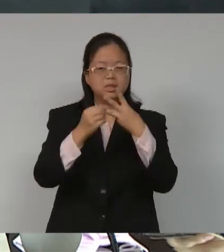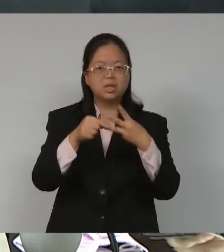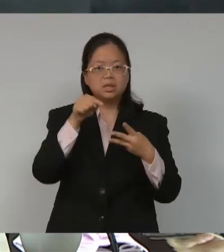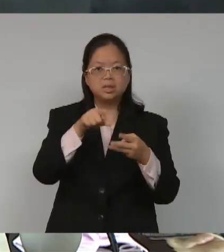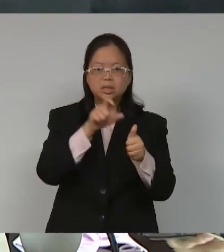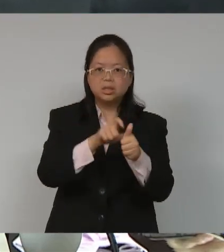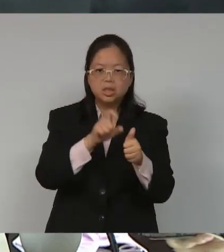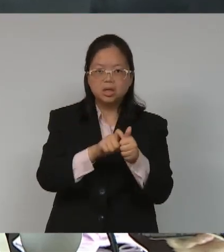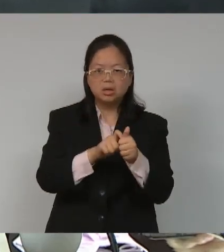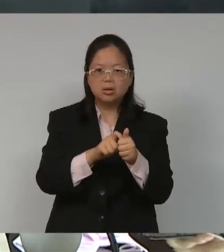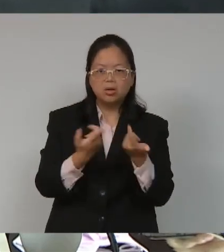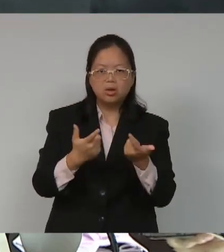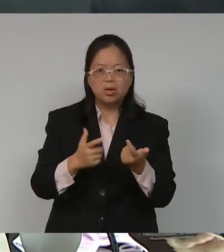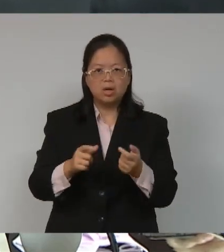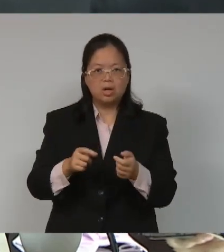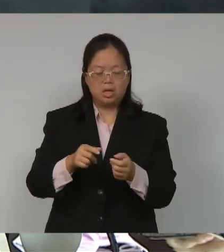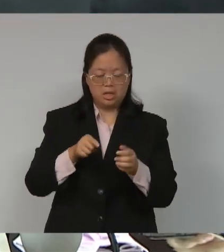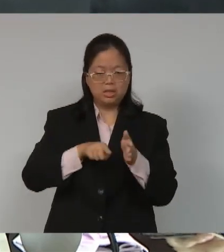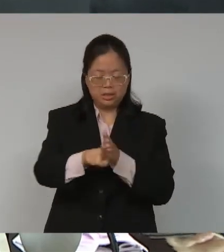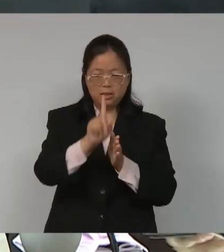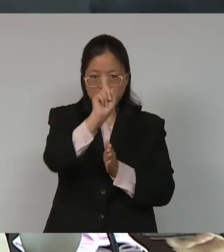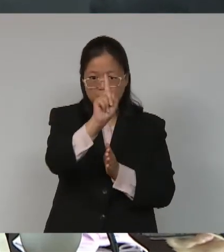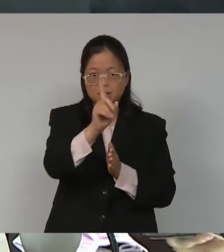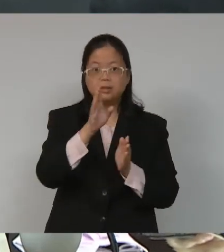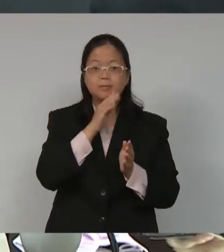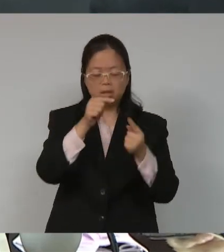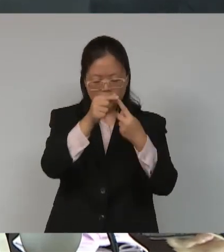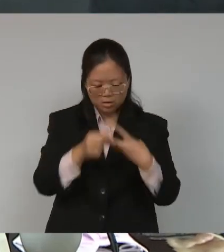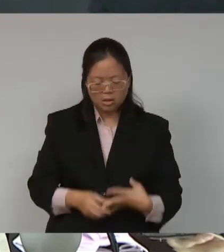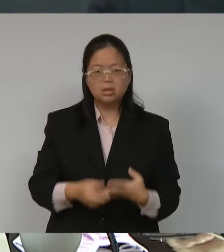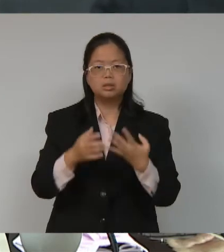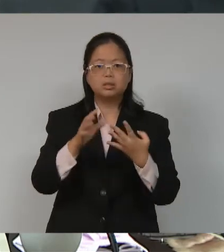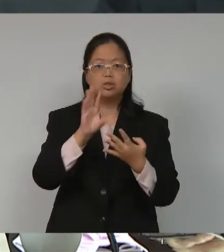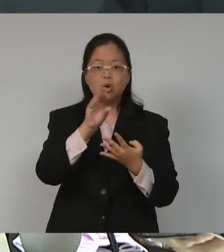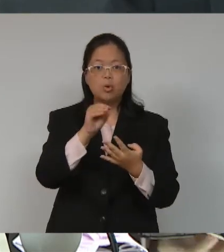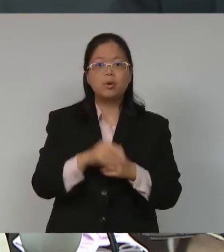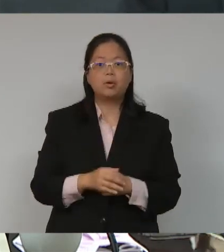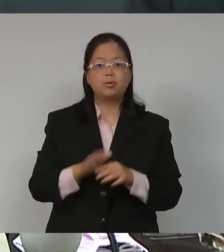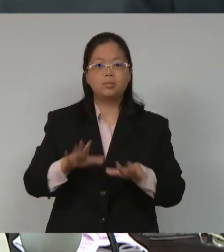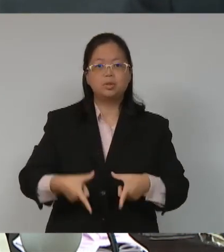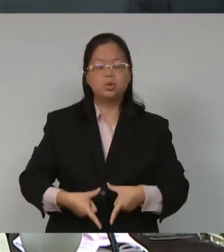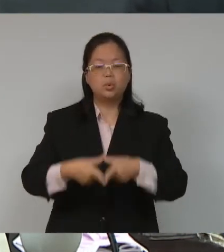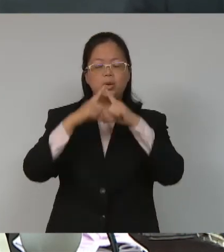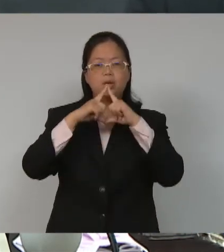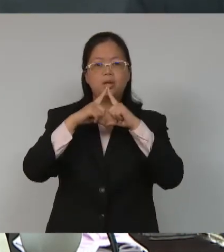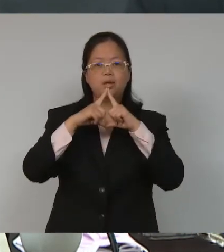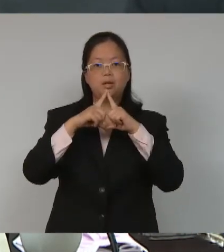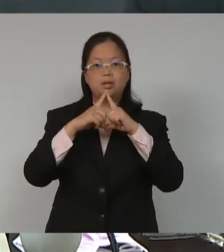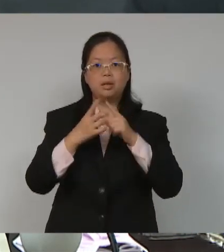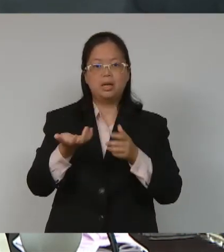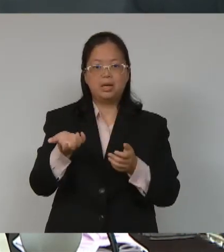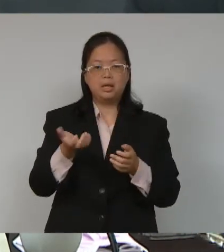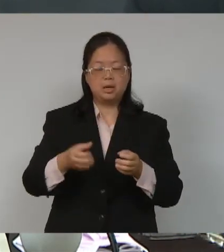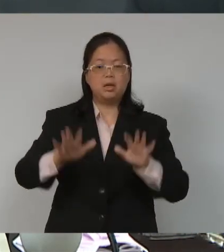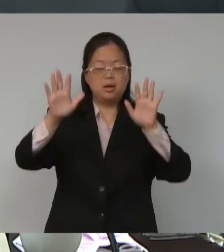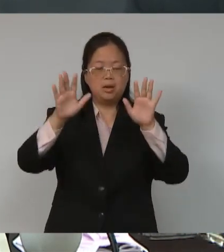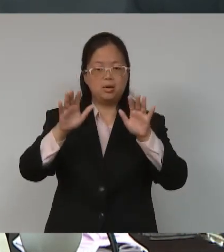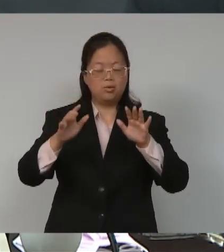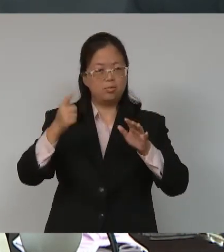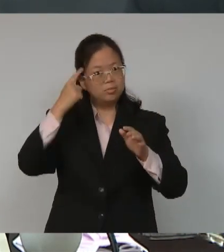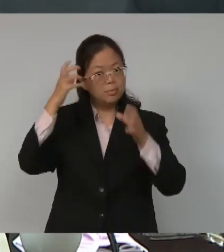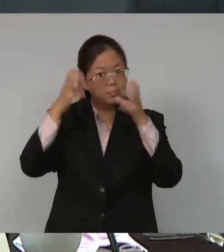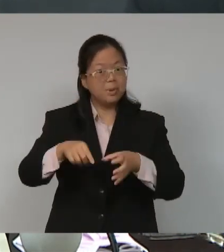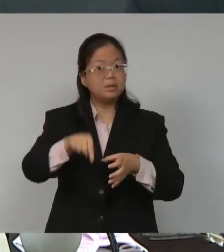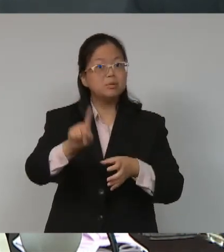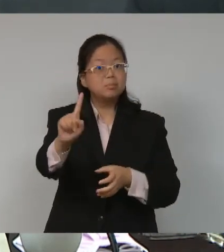是否属于一案一事项。好，那我想我们先回到一个大前提啊，举办听证的目的是为了帮